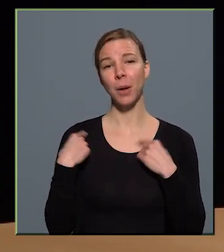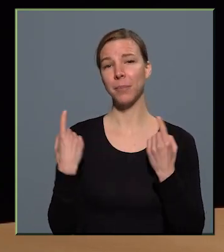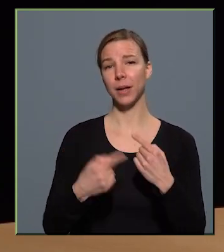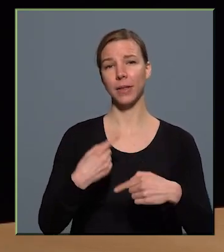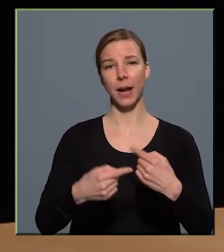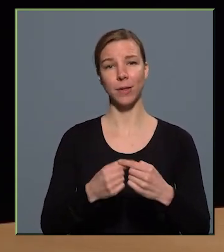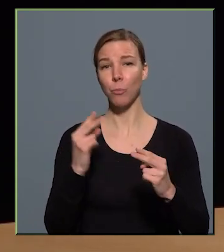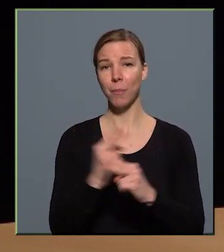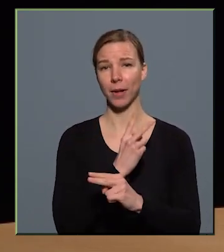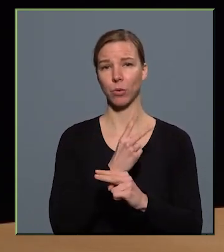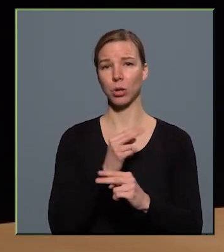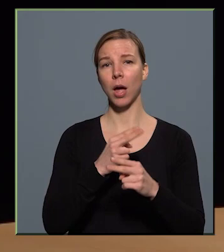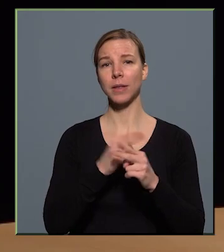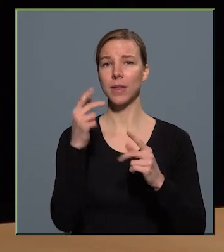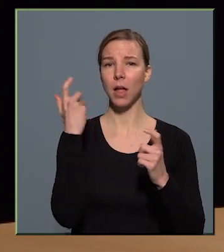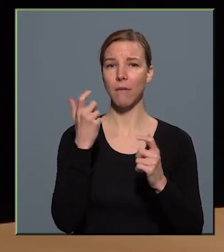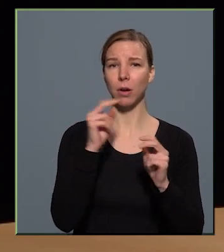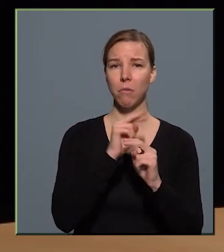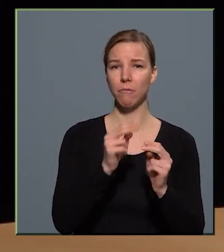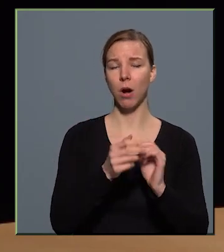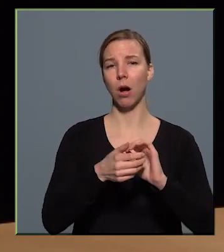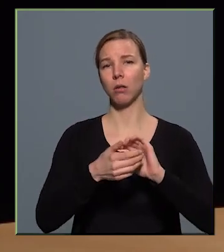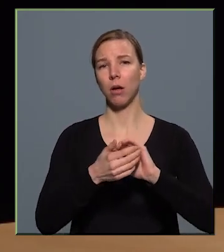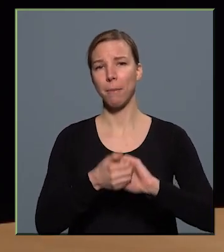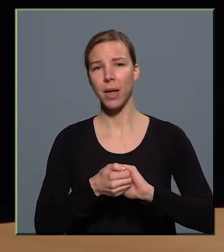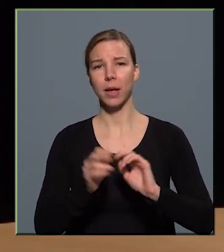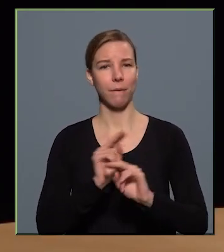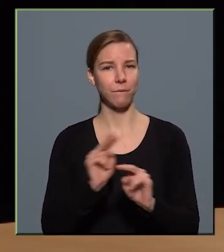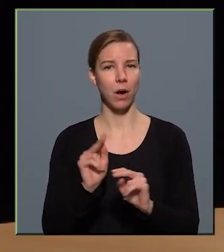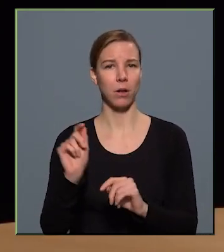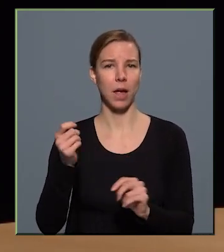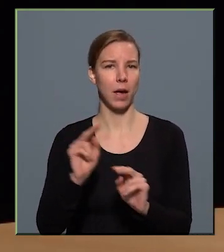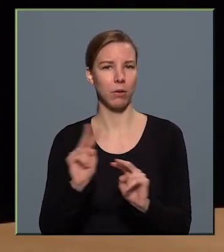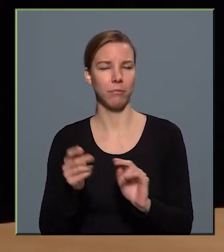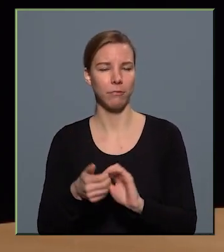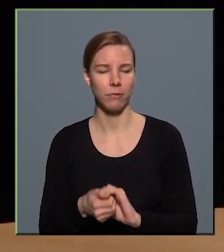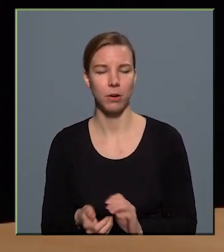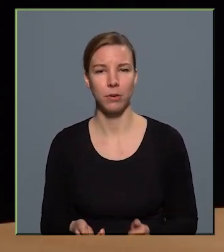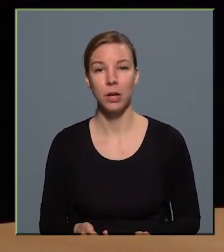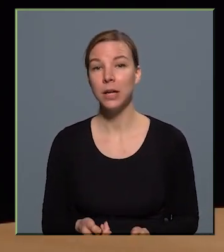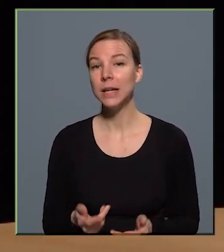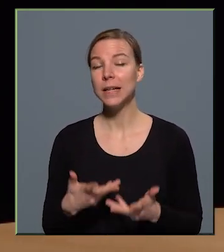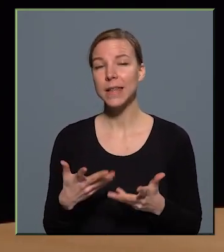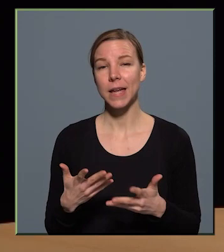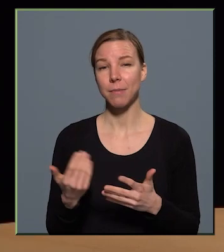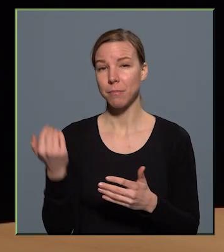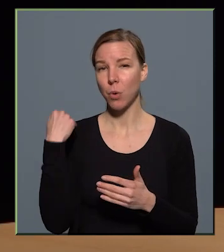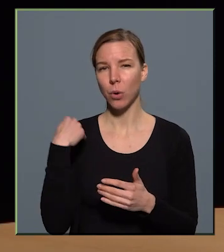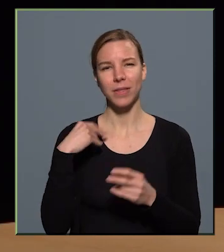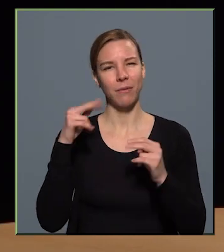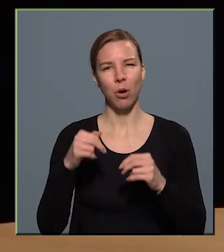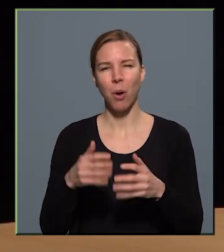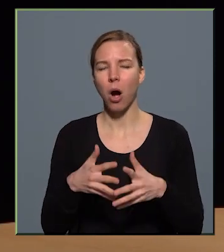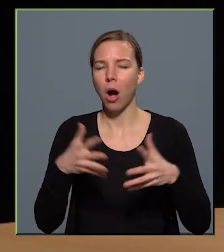vannak. Tiszta a levegő, béke van, van áram. Tehát egy óriási iparág van emögött. Tehát, ha